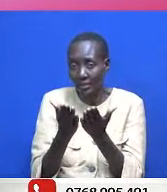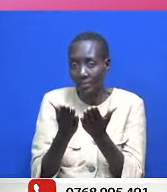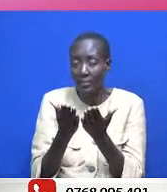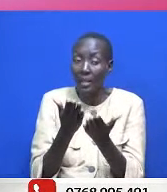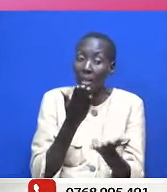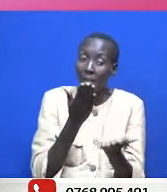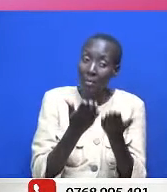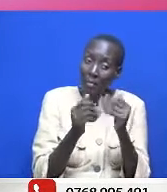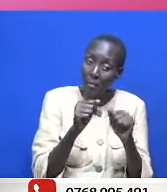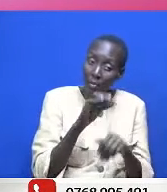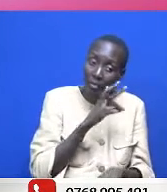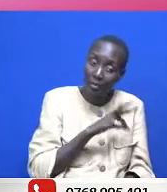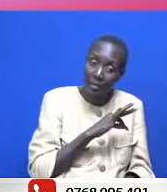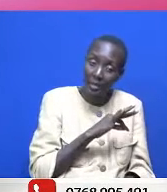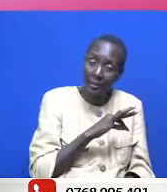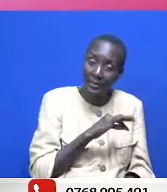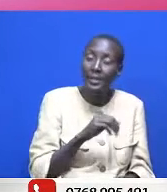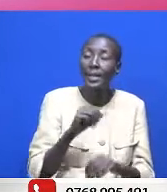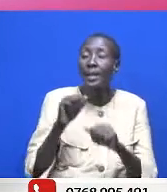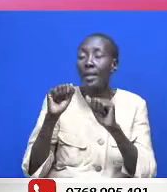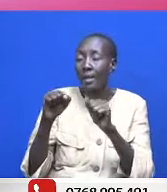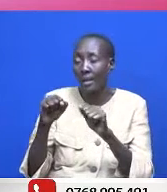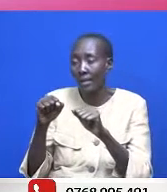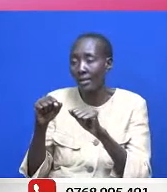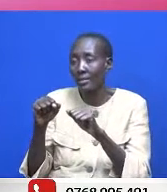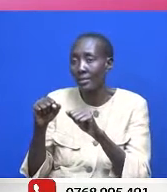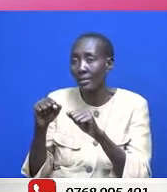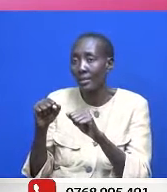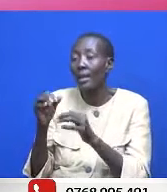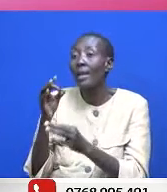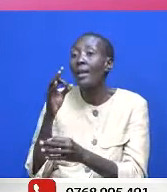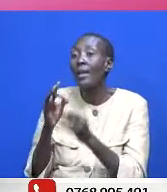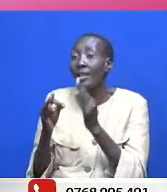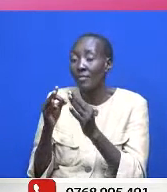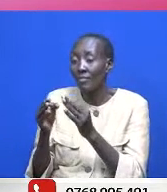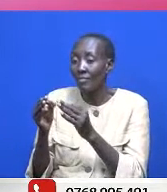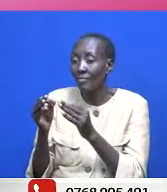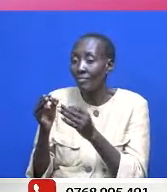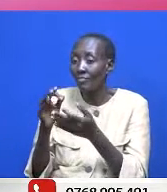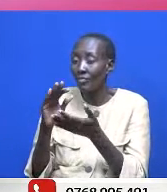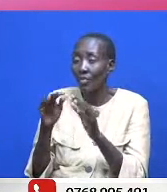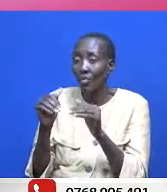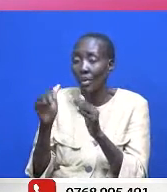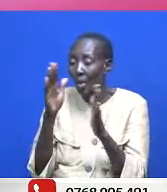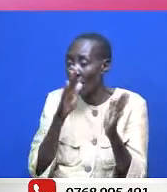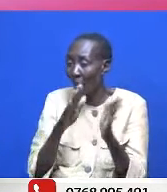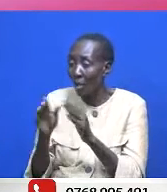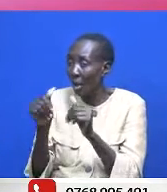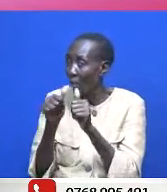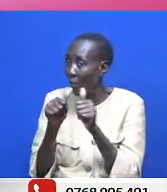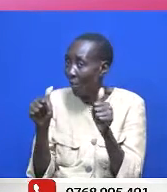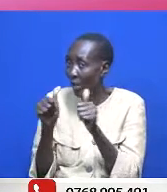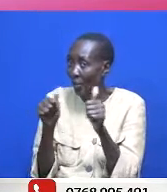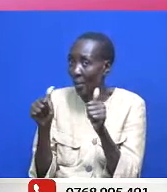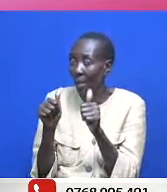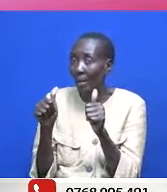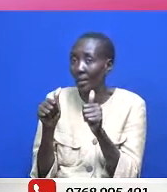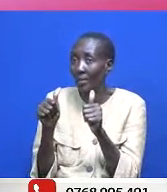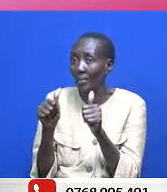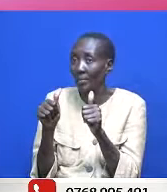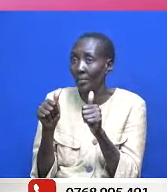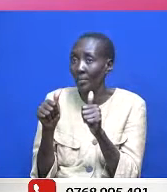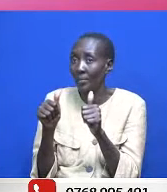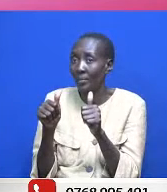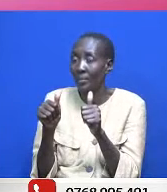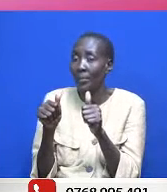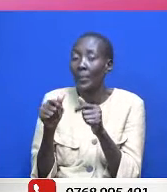tukanufaika. Ni tutanufaika tukiwa na we are competitive. Unajua sijui competitive kwa Kiswahili unaisema nini, tukiwa